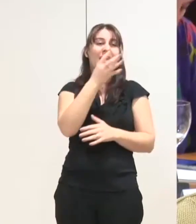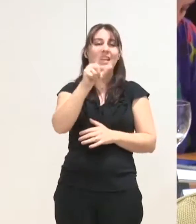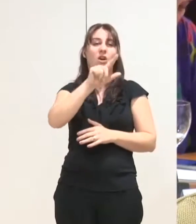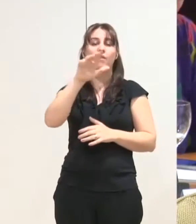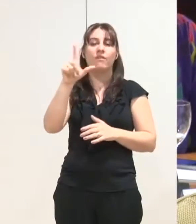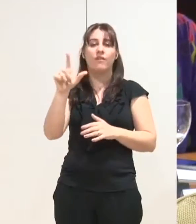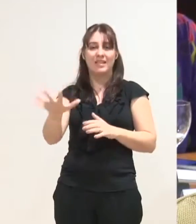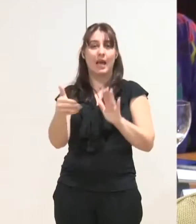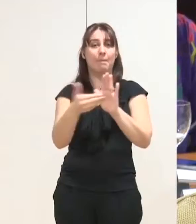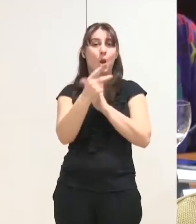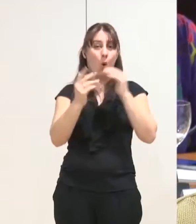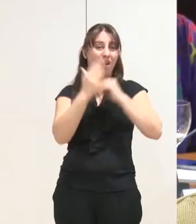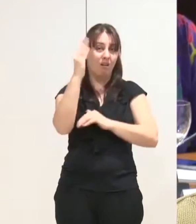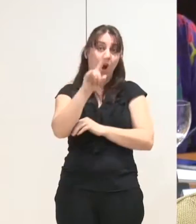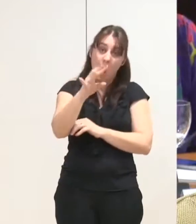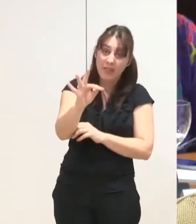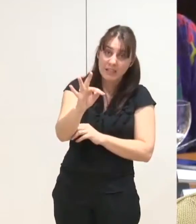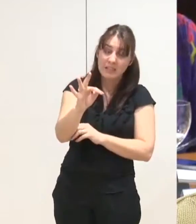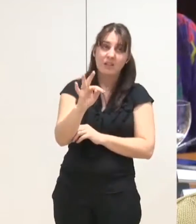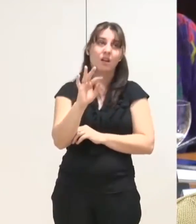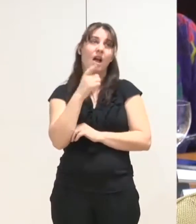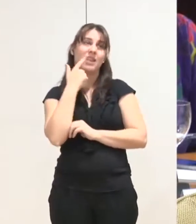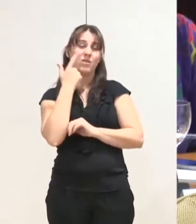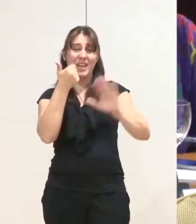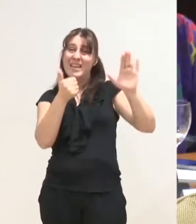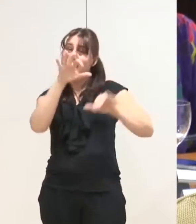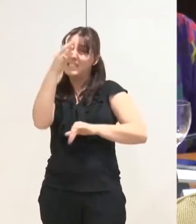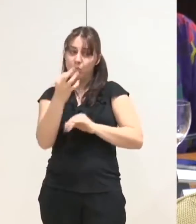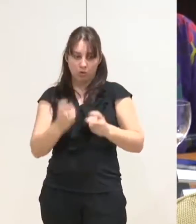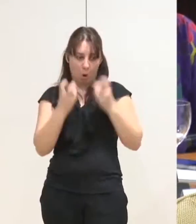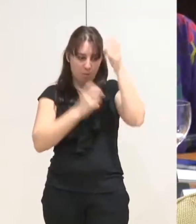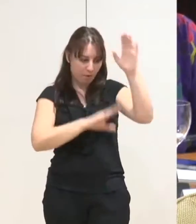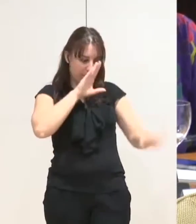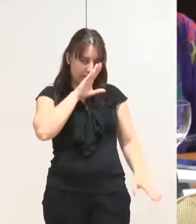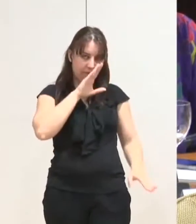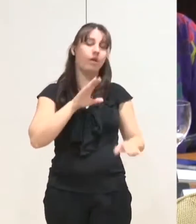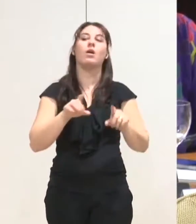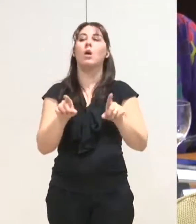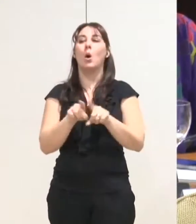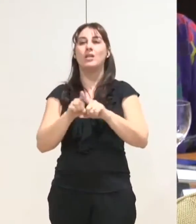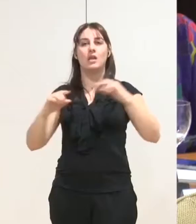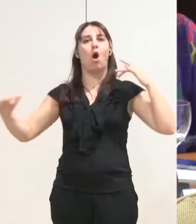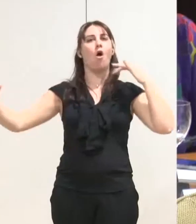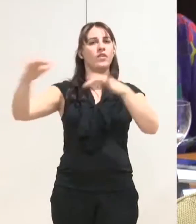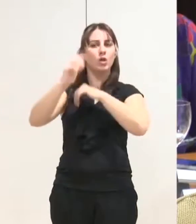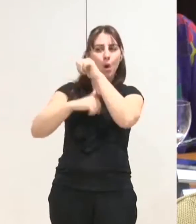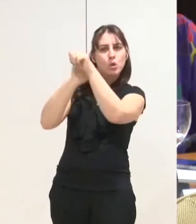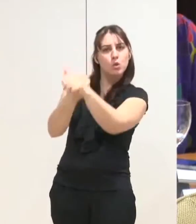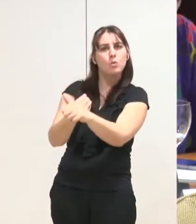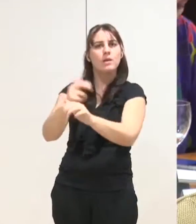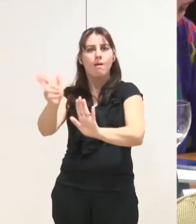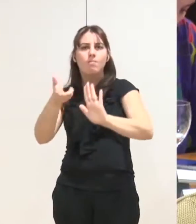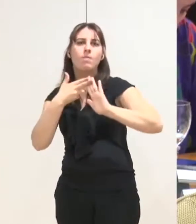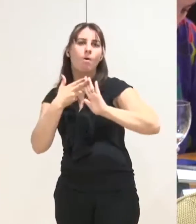000 € hors taxe, soit à peu près 6%. Les demandes environnementales que nous